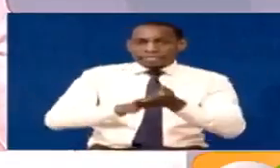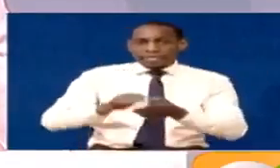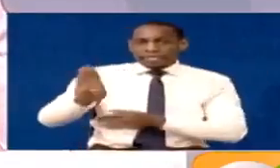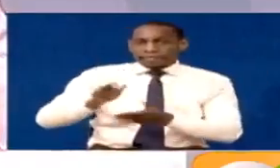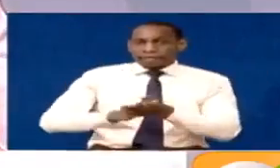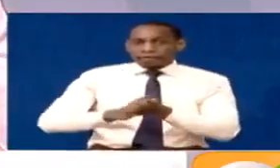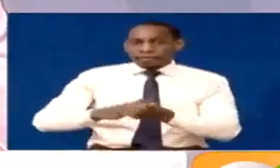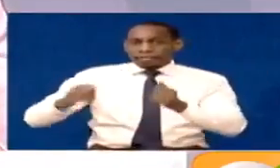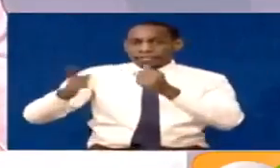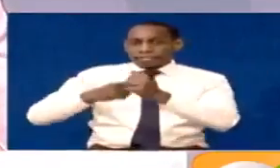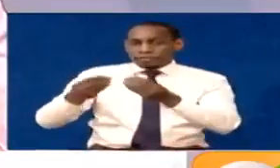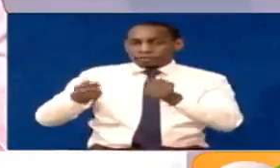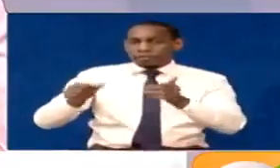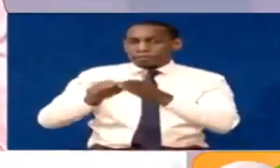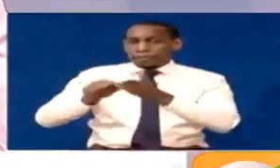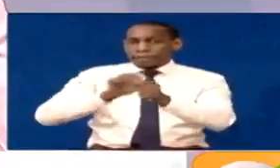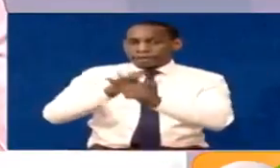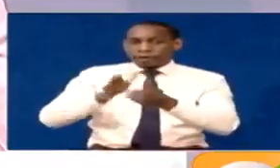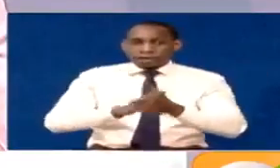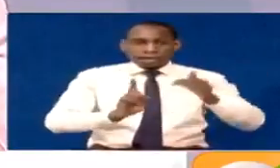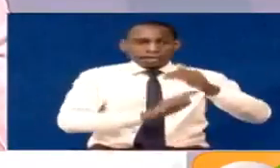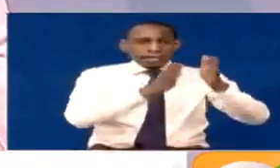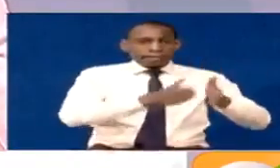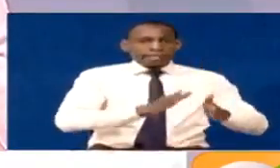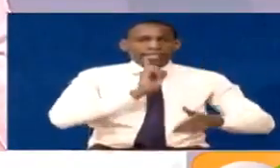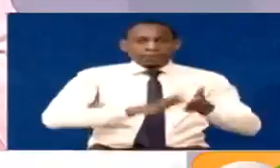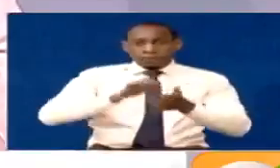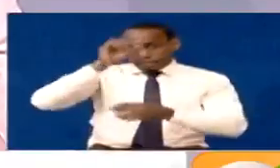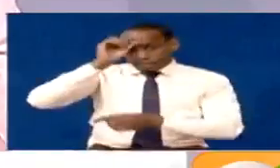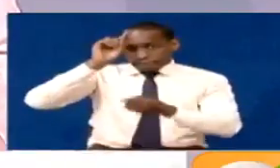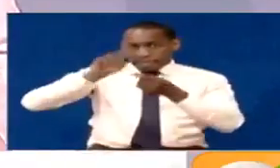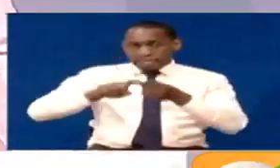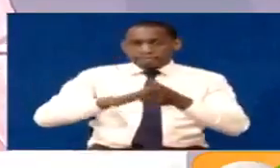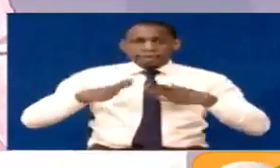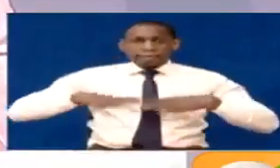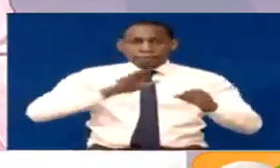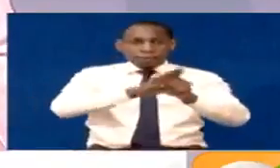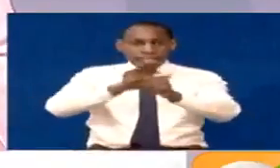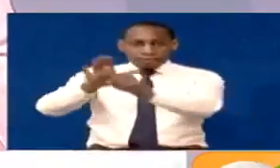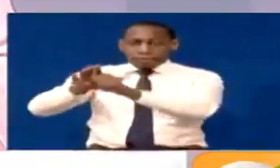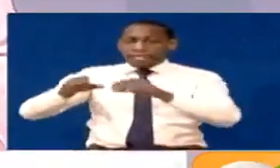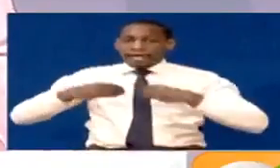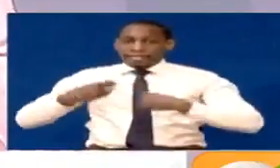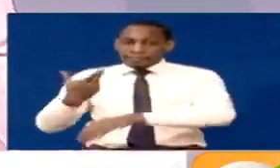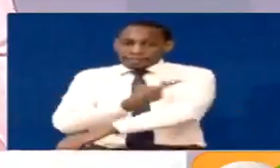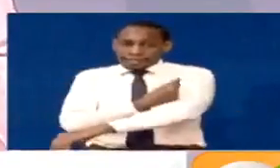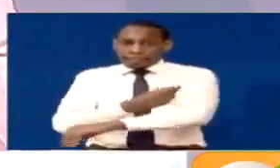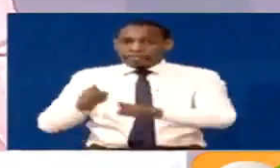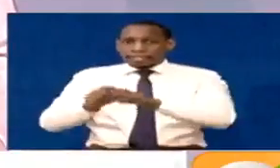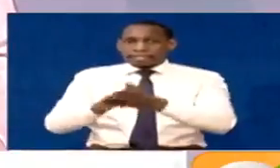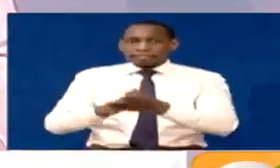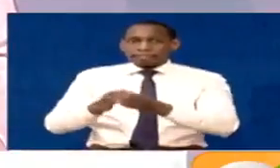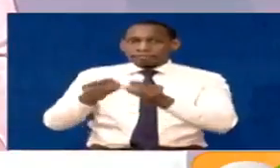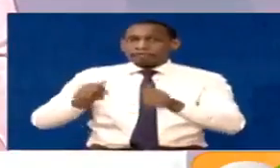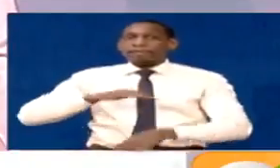shilingi bilioni 6 ya kukabiliana na corona. Yatani amesema kwamba serikali inalenga kuhakikisha kwamba watu zaidi wanapata chanjo na kuepuka